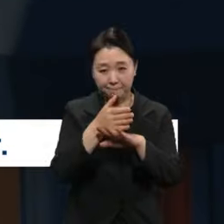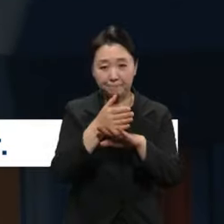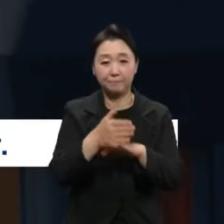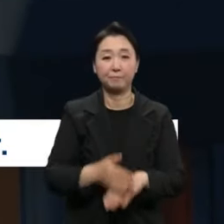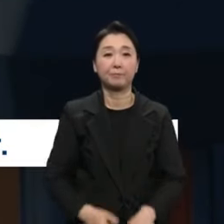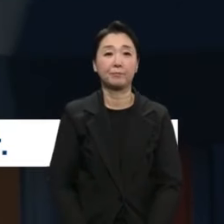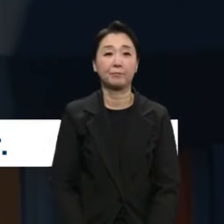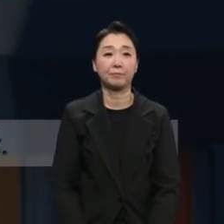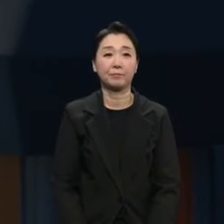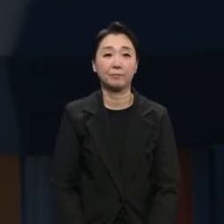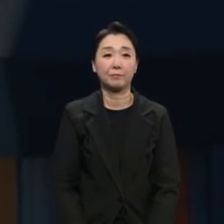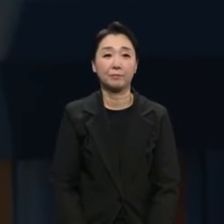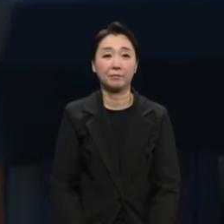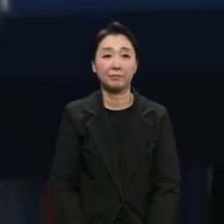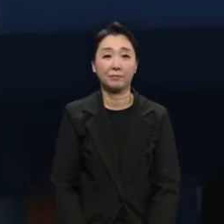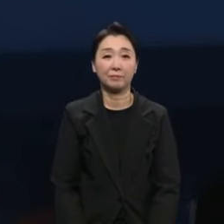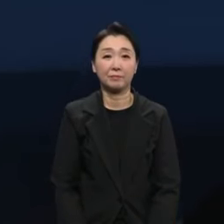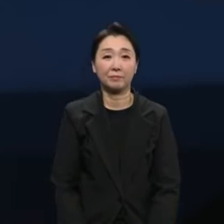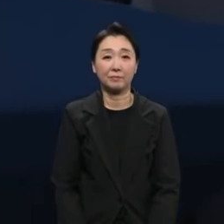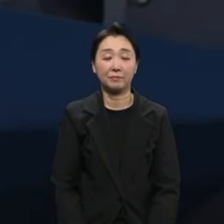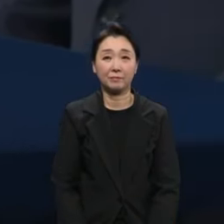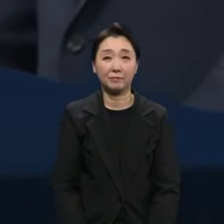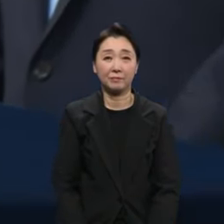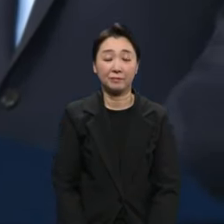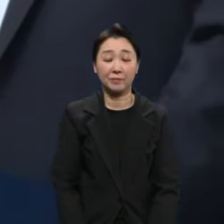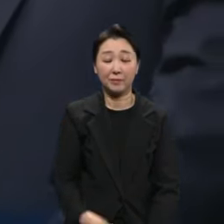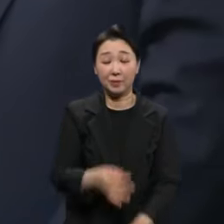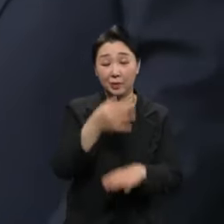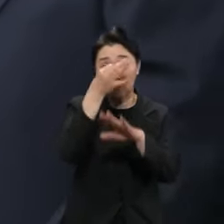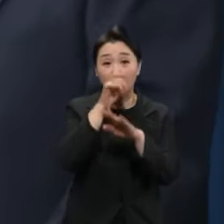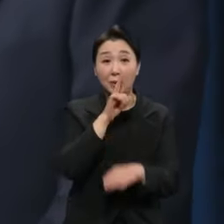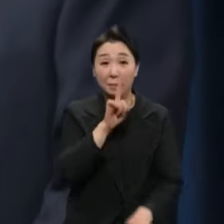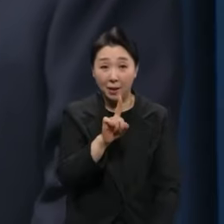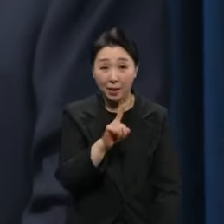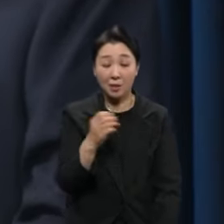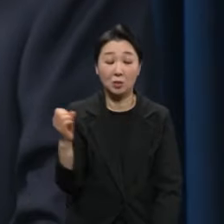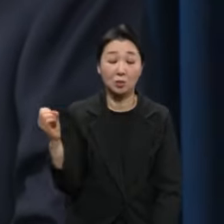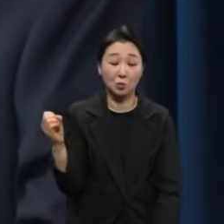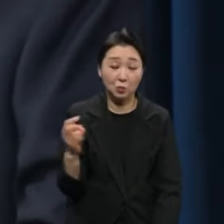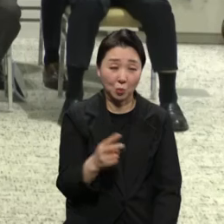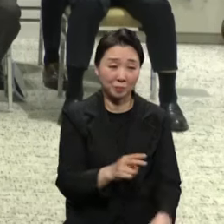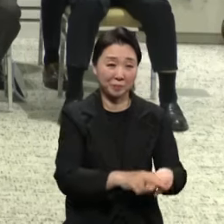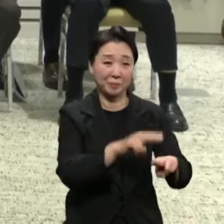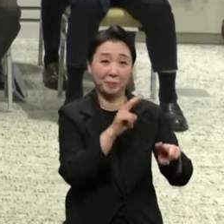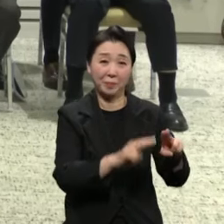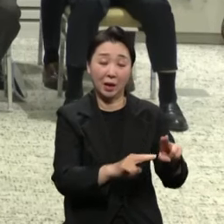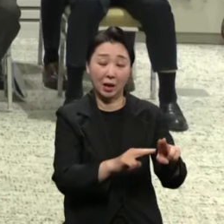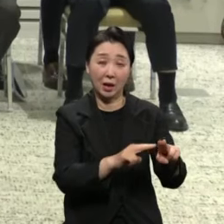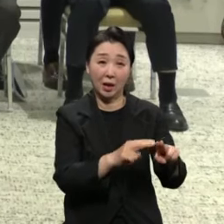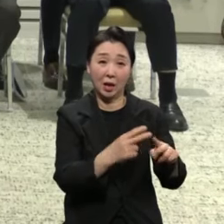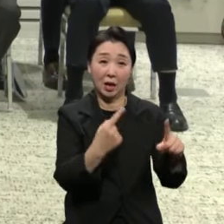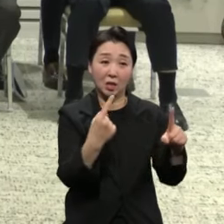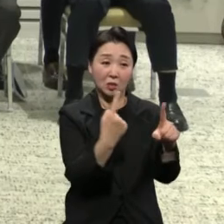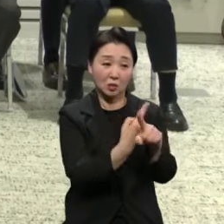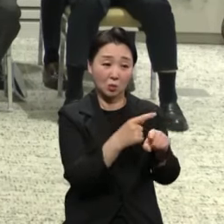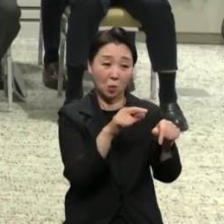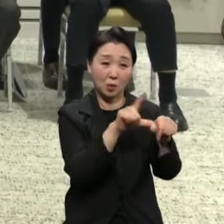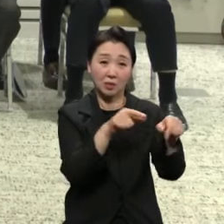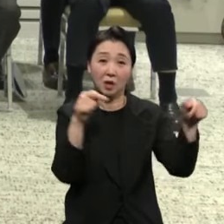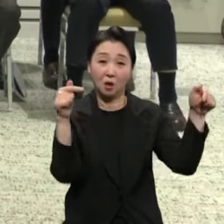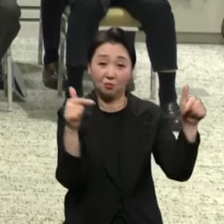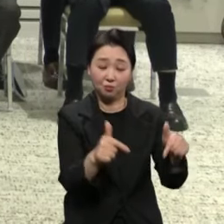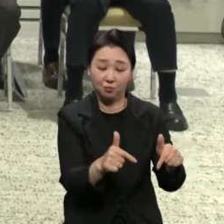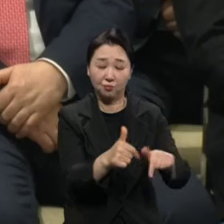마음입니다. 송구하다는 말부터 꺼낸 윤 대통령은 사직과 진료 축소 등 집단 행동을 이어가는 의료계를 강한